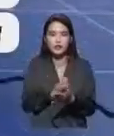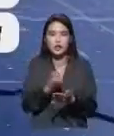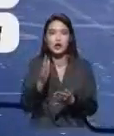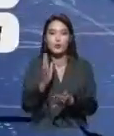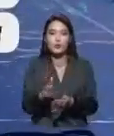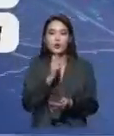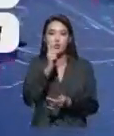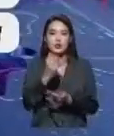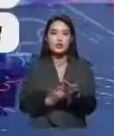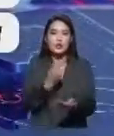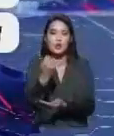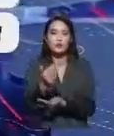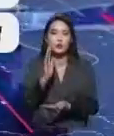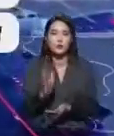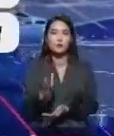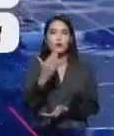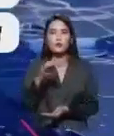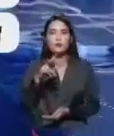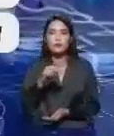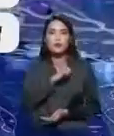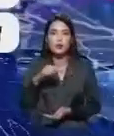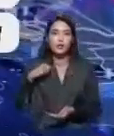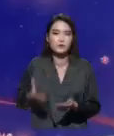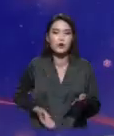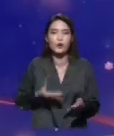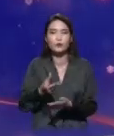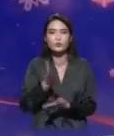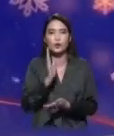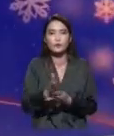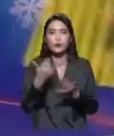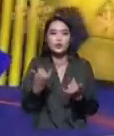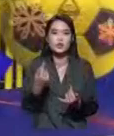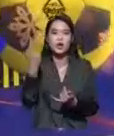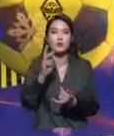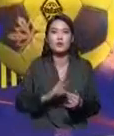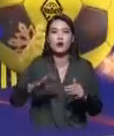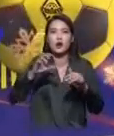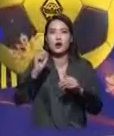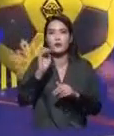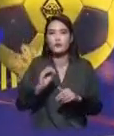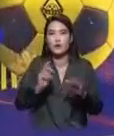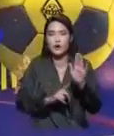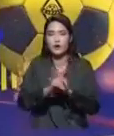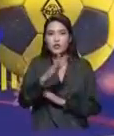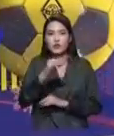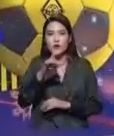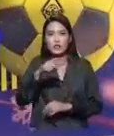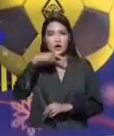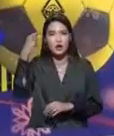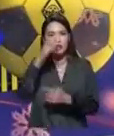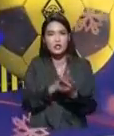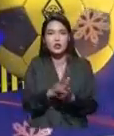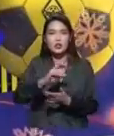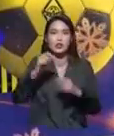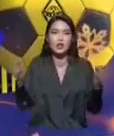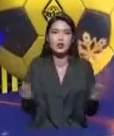тапсаңыз, жүлде сіздікі ешкіманыңыз болмасын, Винлайн төлейді. Сонымен қатар 1 ақпаннан бастап Винлайн Ресей Премьер